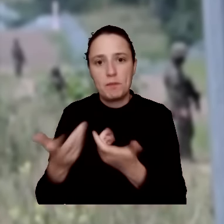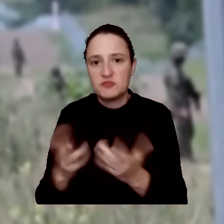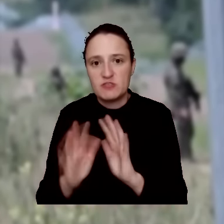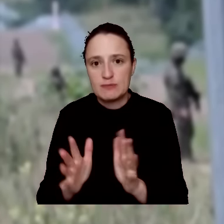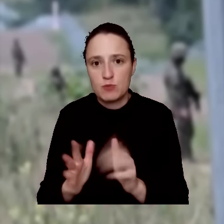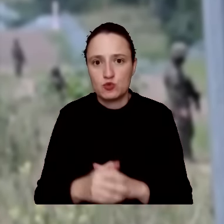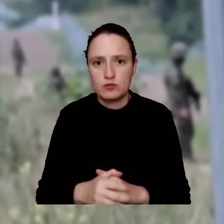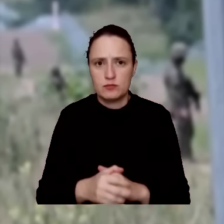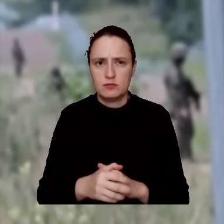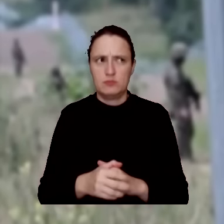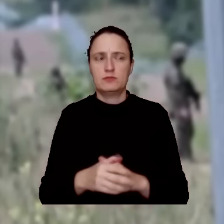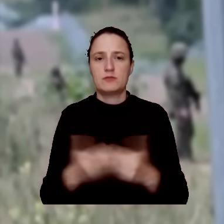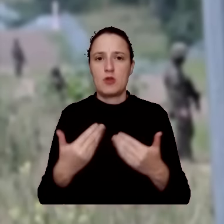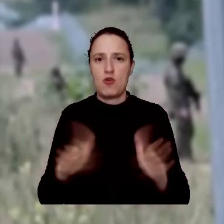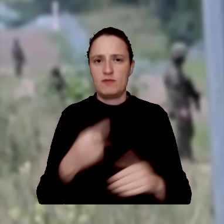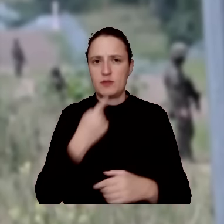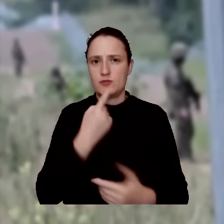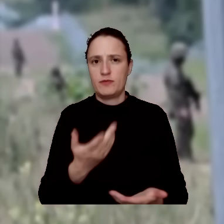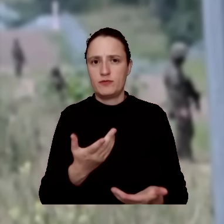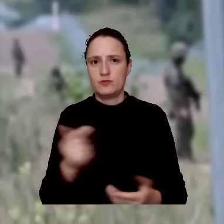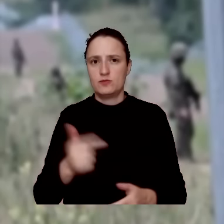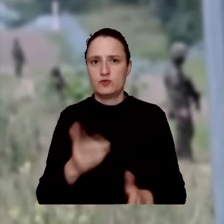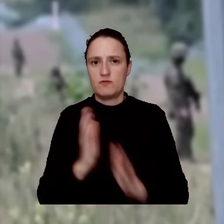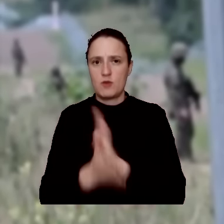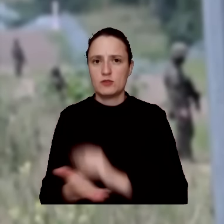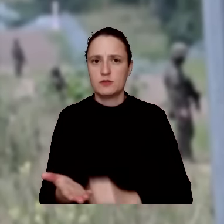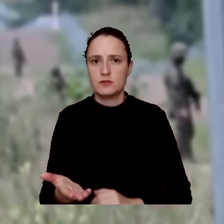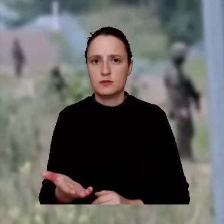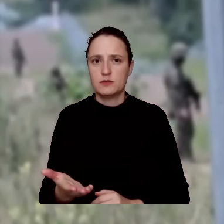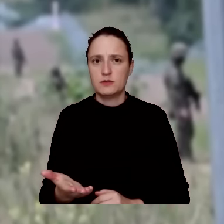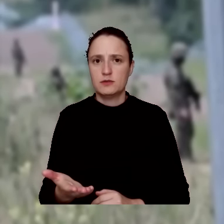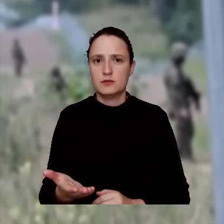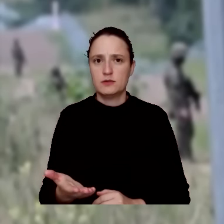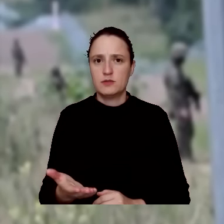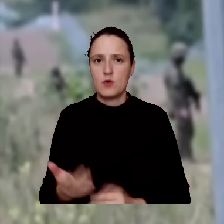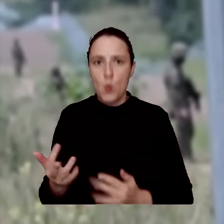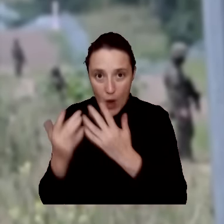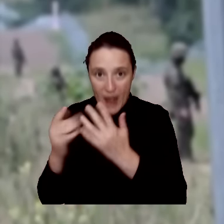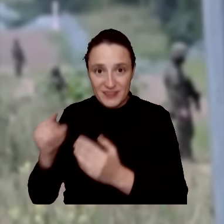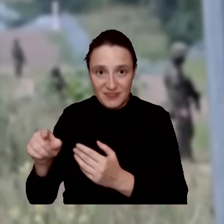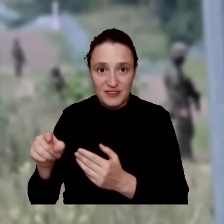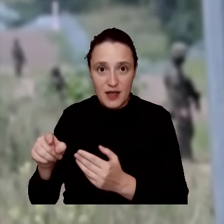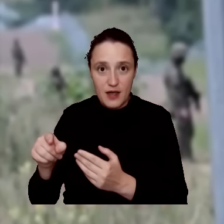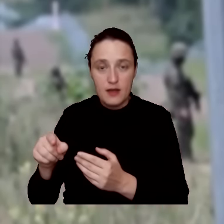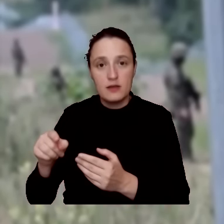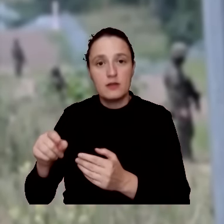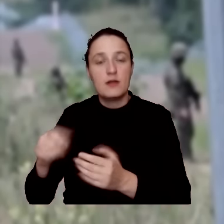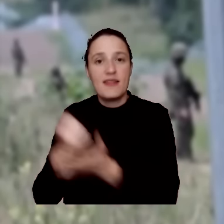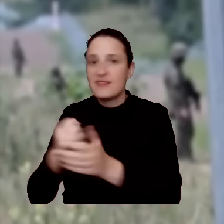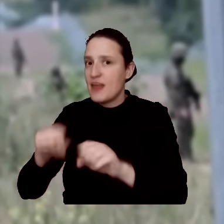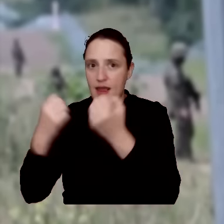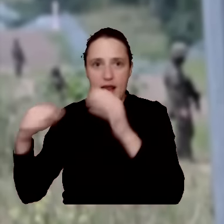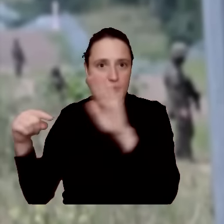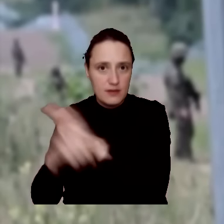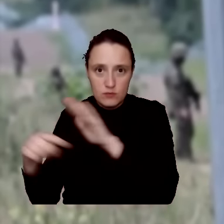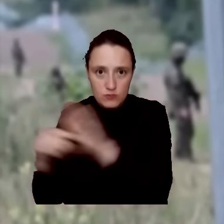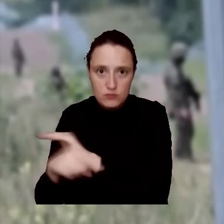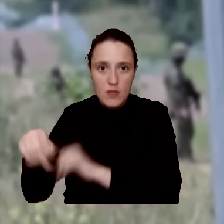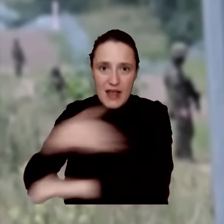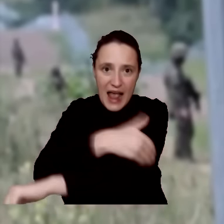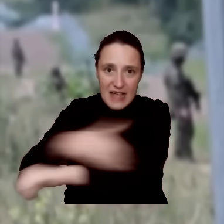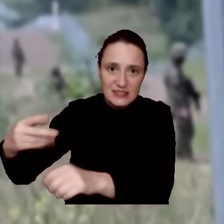otwarcie powiedzieć, że to, o czym pan minister mówił, czyli ułatwianie nielegalnego przekraczania granicy, jest po prostu łamaniem